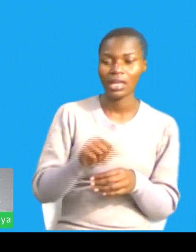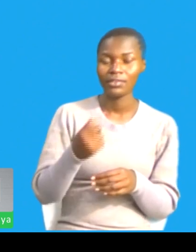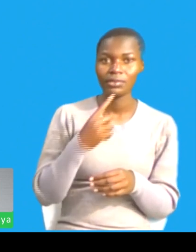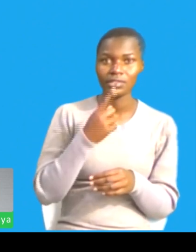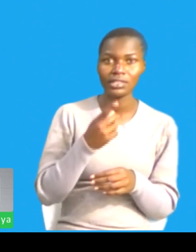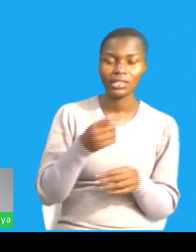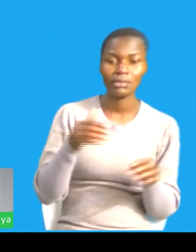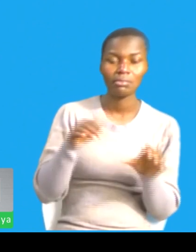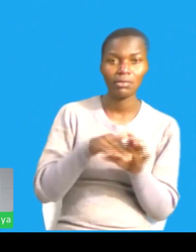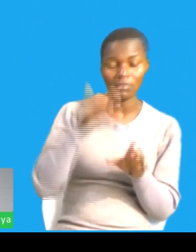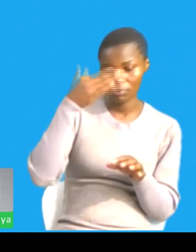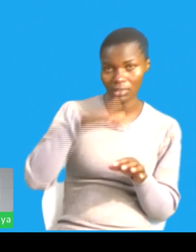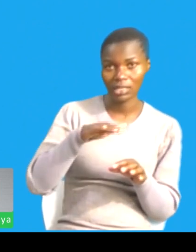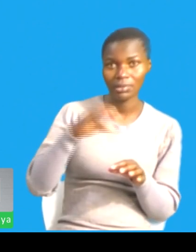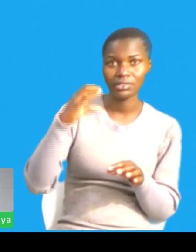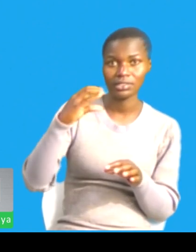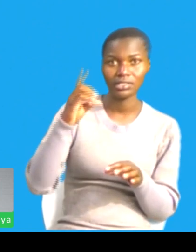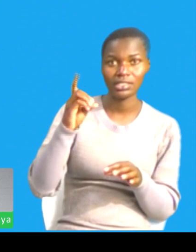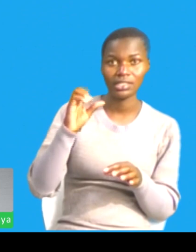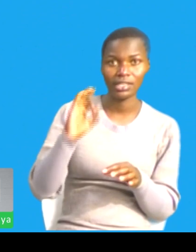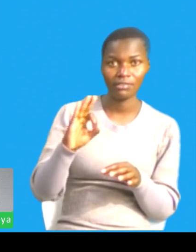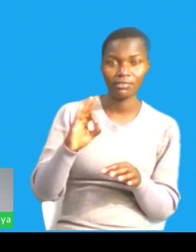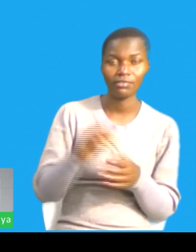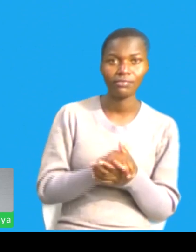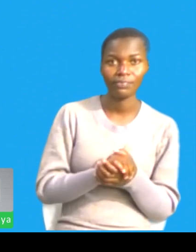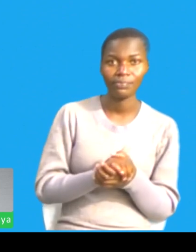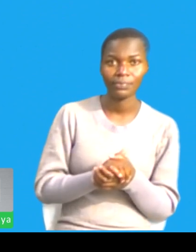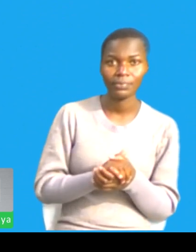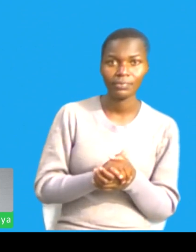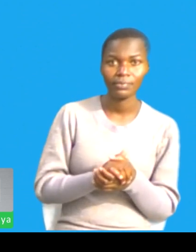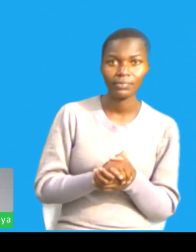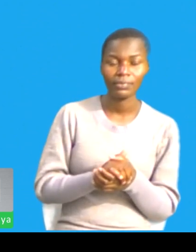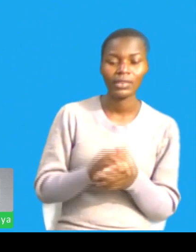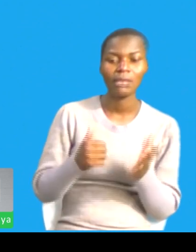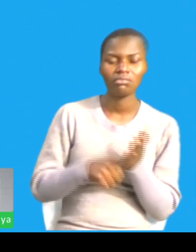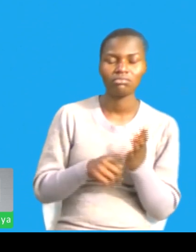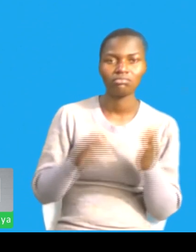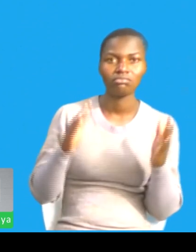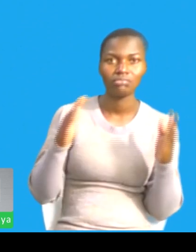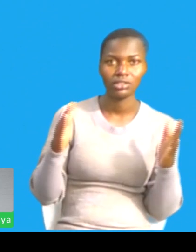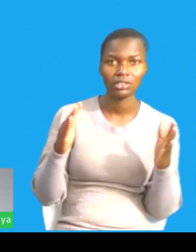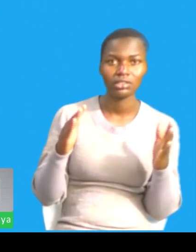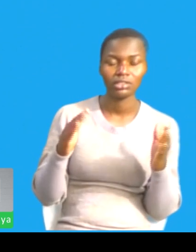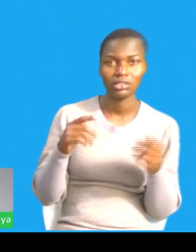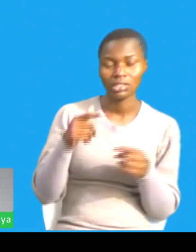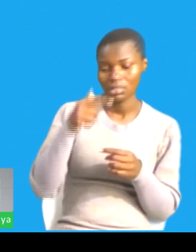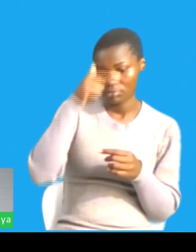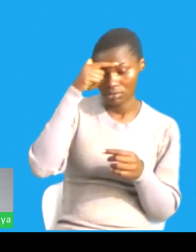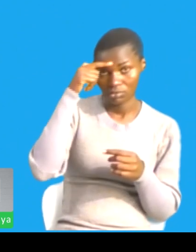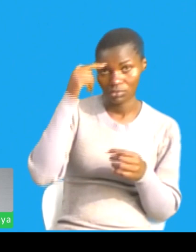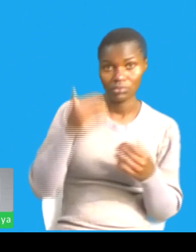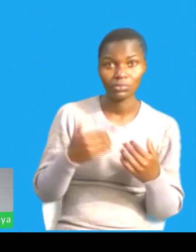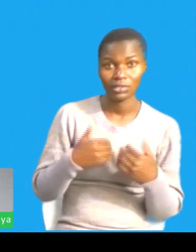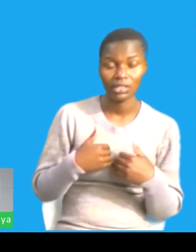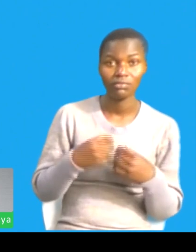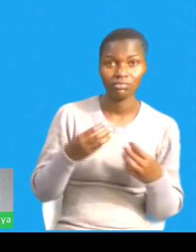ndio makosa tumefanya kubwa sana, kwa sababu tumekuwa na njia ya kwamba wabunge sasa wanafanya kazi ile serikali